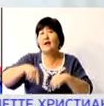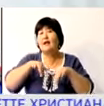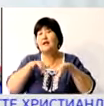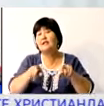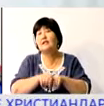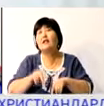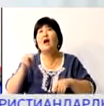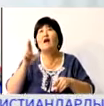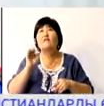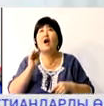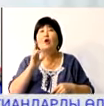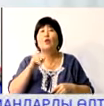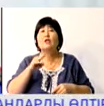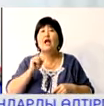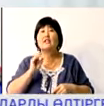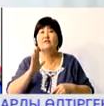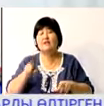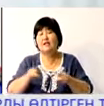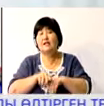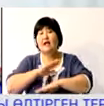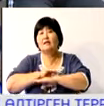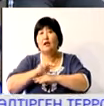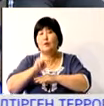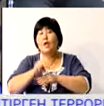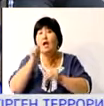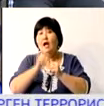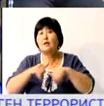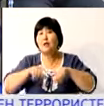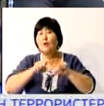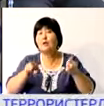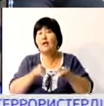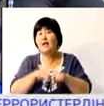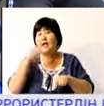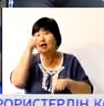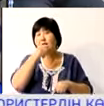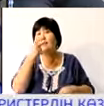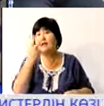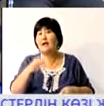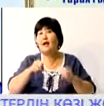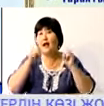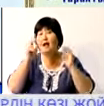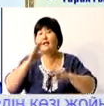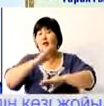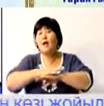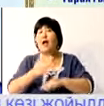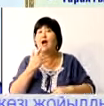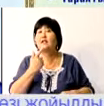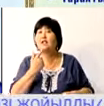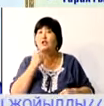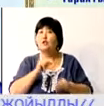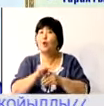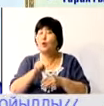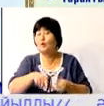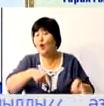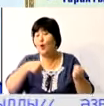пәні факультативтік дәріс ретінде жүргізілетін болады. Ал әрбір колледжде кем дегенде жылына 2 арнайы пәнді ағылшын тілінде оқытуға